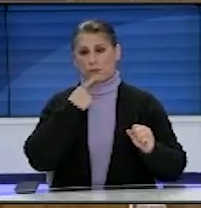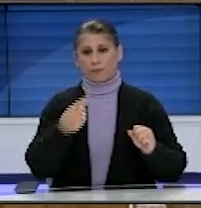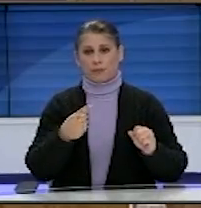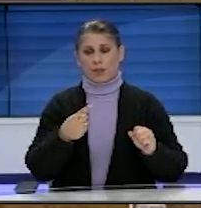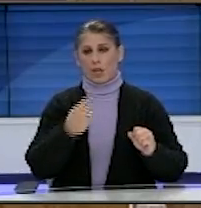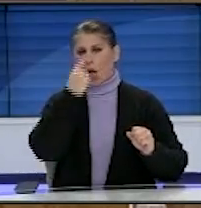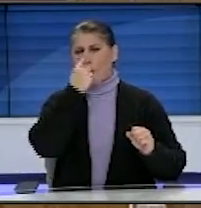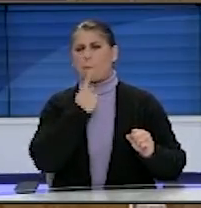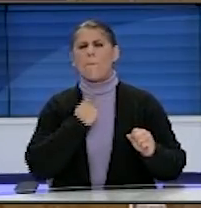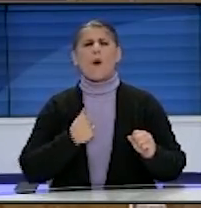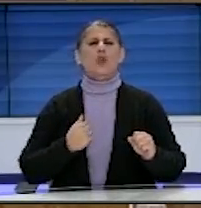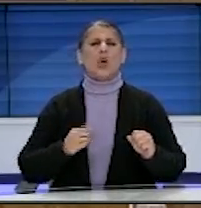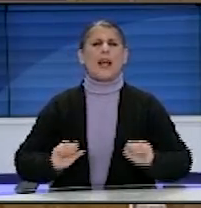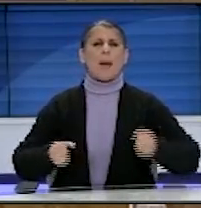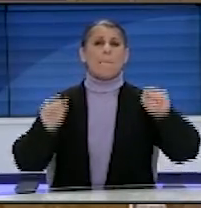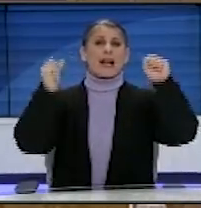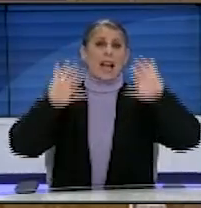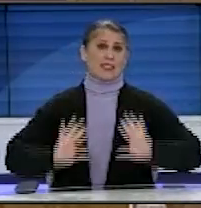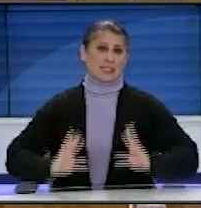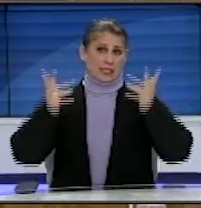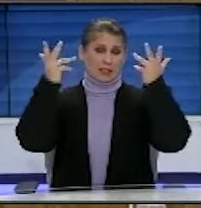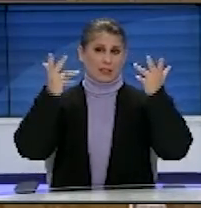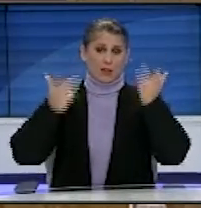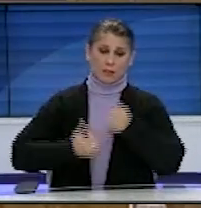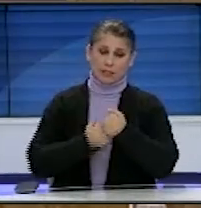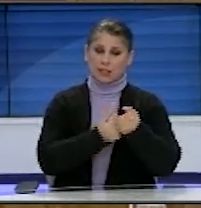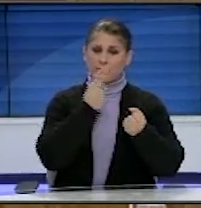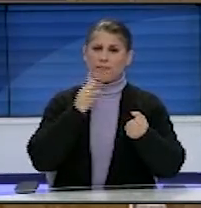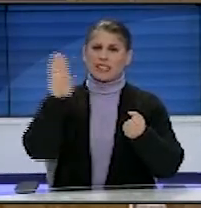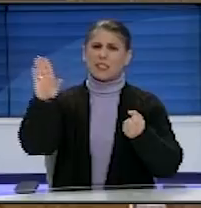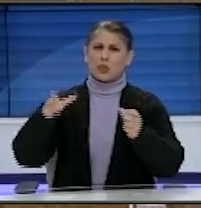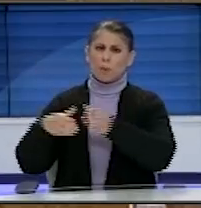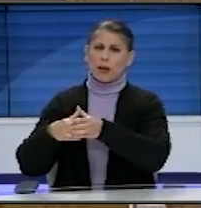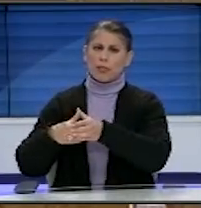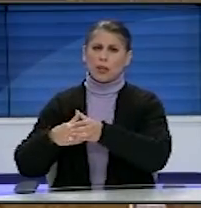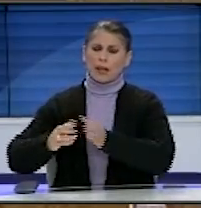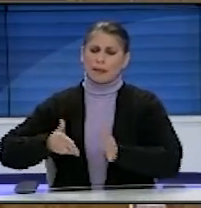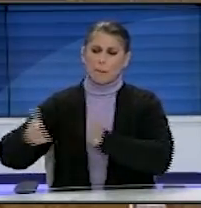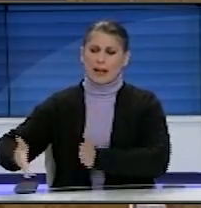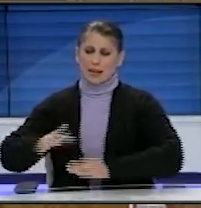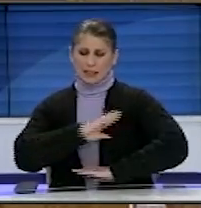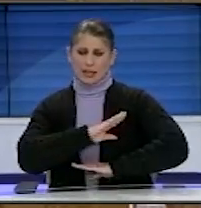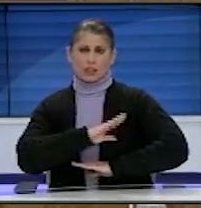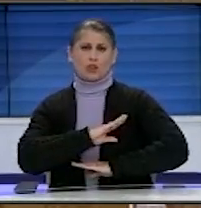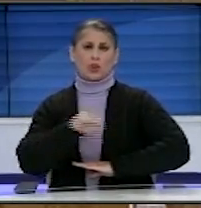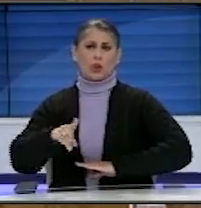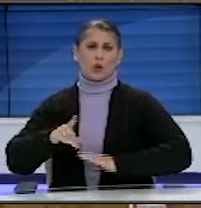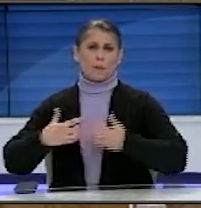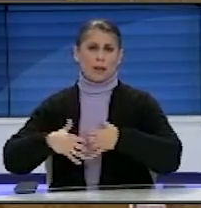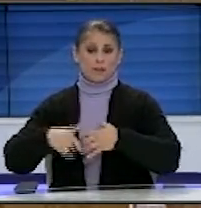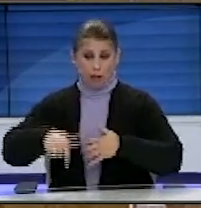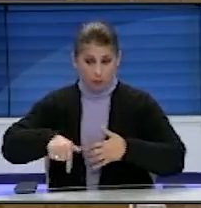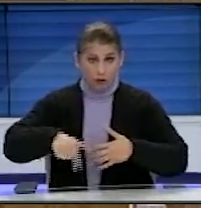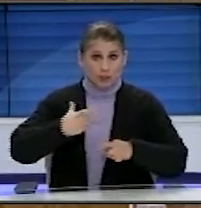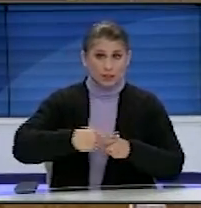λεγόμενη Πορτοκαλή Επανάσταση, με τη στήριξη και φασιστικών ομάδων και παραστρατιωτικών μηχανισμών, που εδώ στην